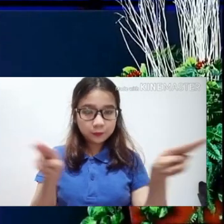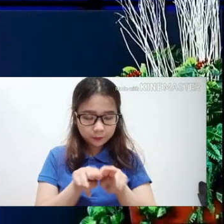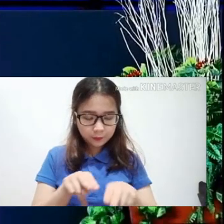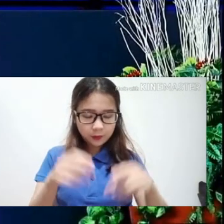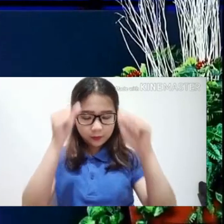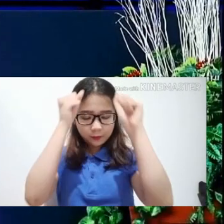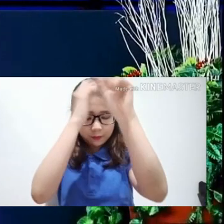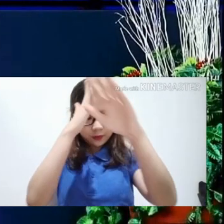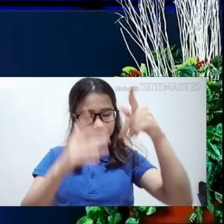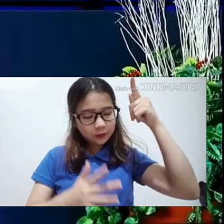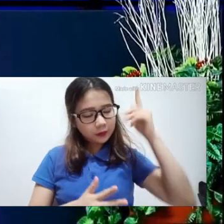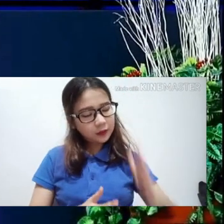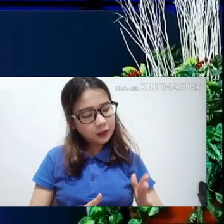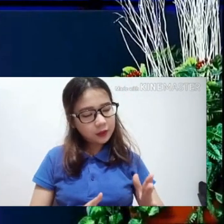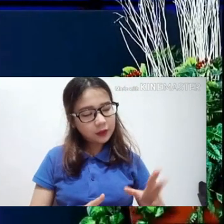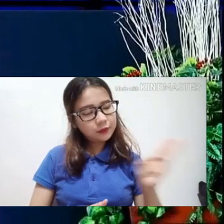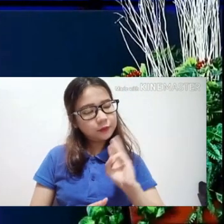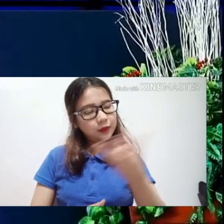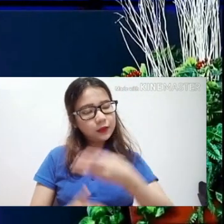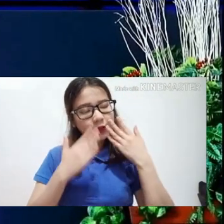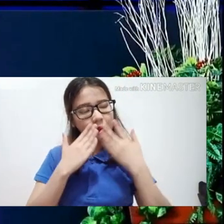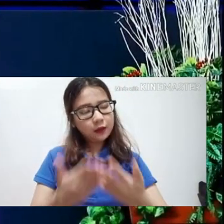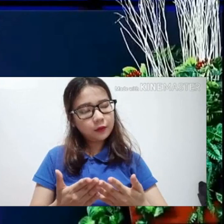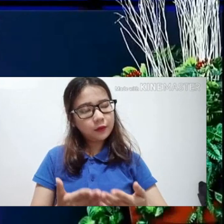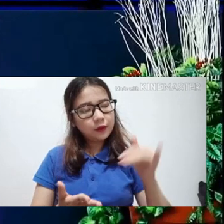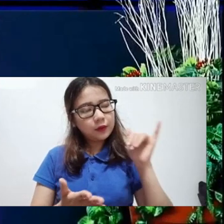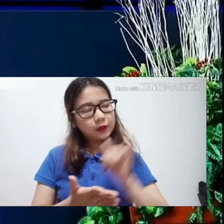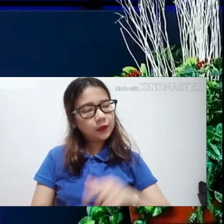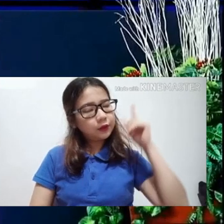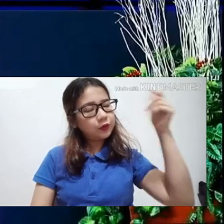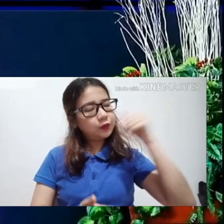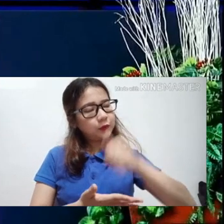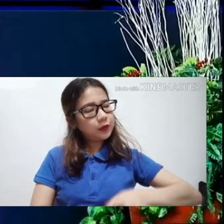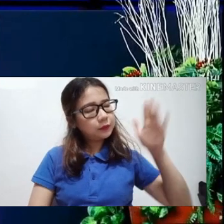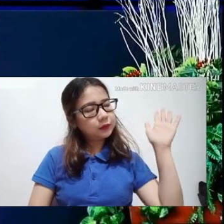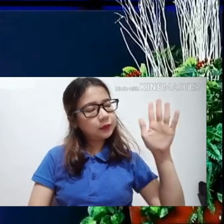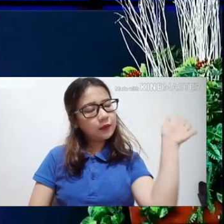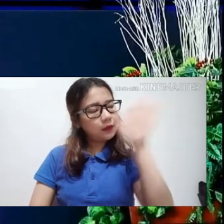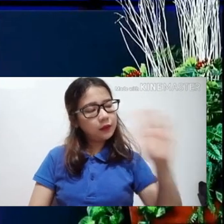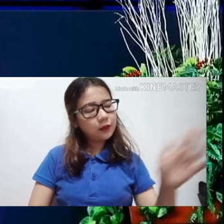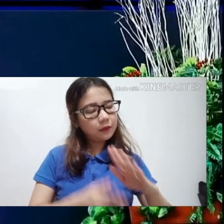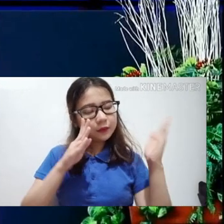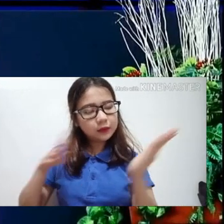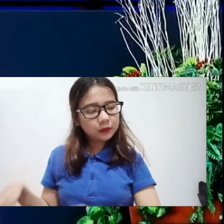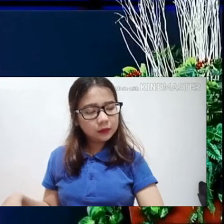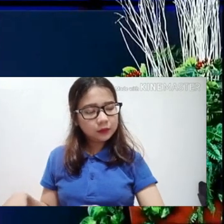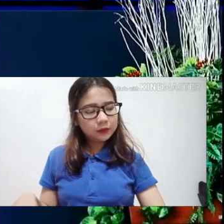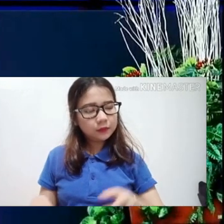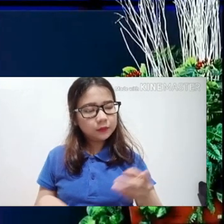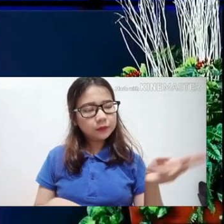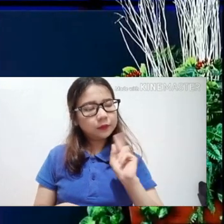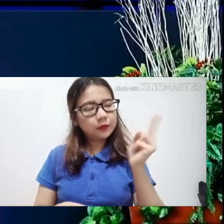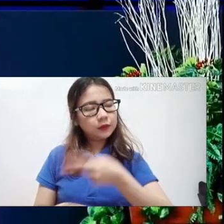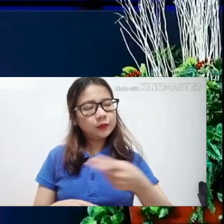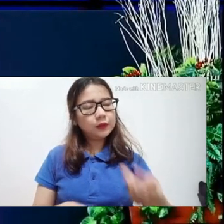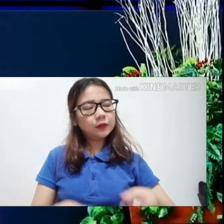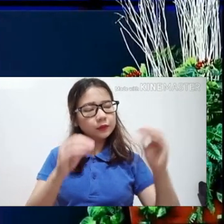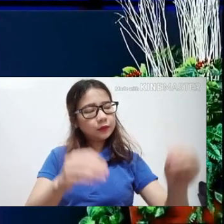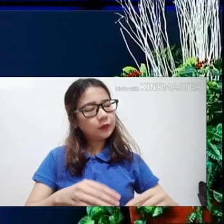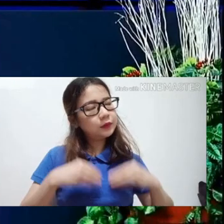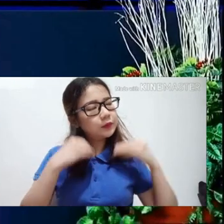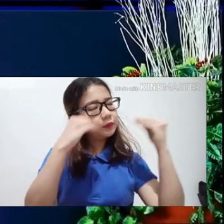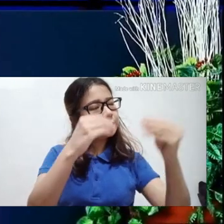Hallelujah. Father God, we thank you that you have promised to never leave us nor forsake us. And Lord, as we put our trust in